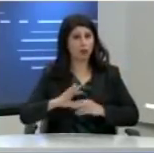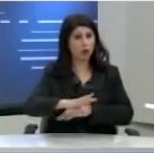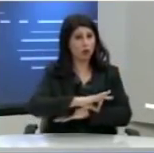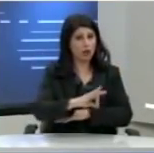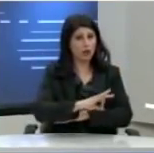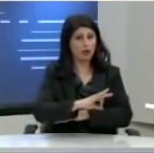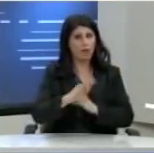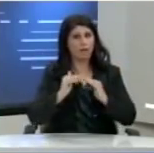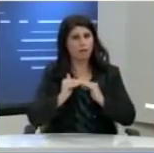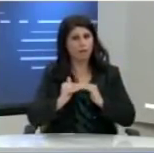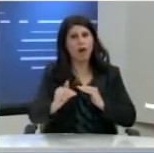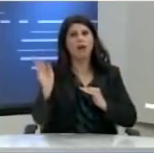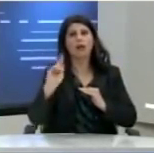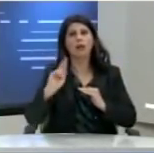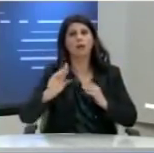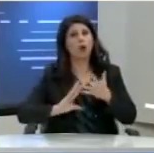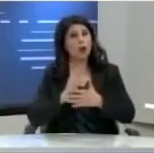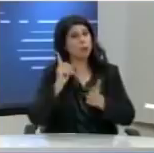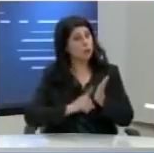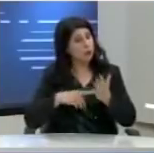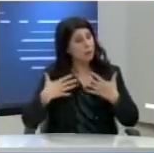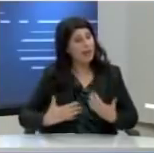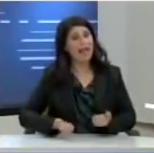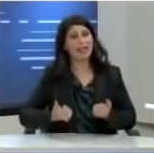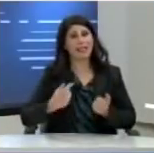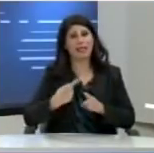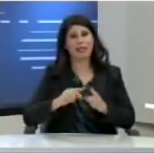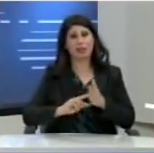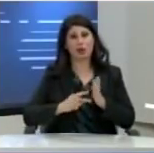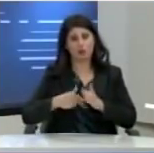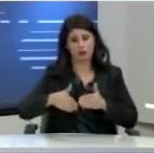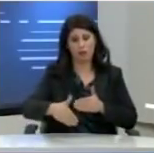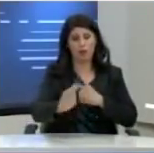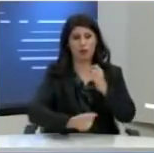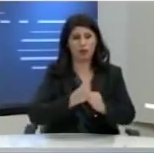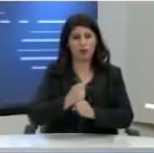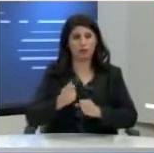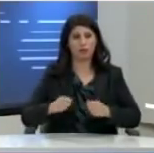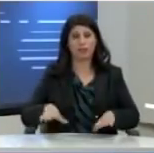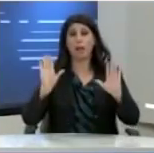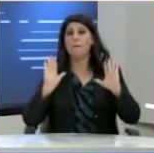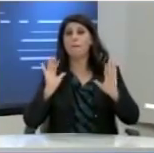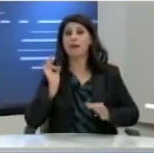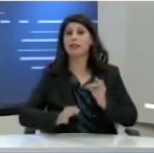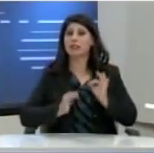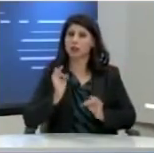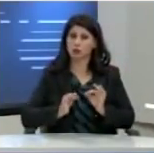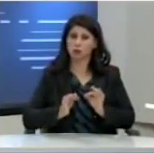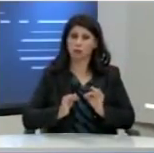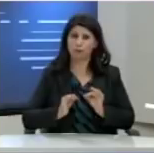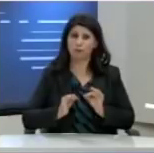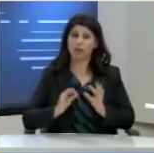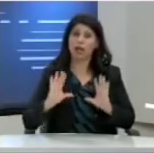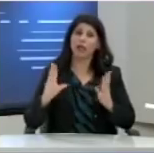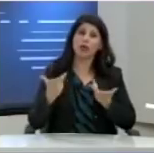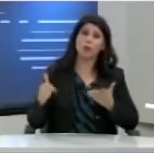μας για τους διατηρήσιμους ρυθμούς ανάπτυξης που πρέπει να έχει η ελληνική οικονομία τα επόμενα χρόνια, να μην συζητήσουμε για το